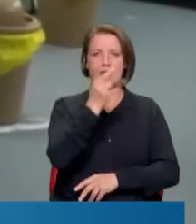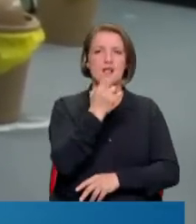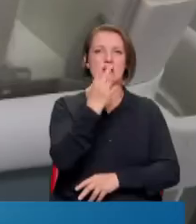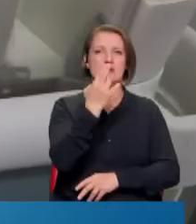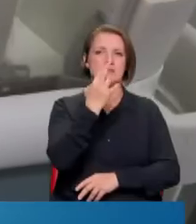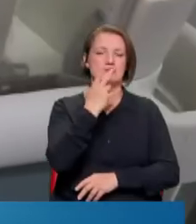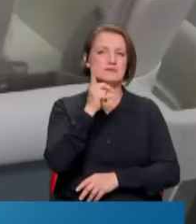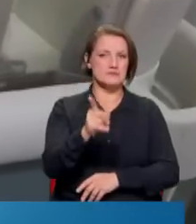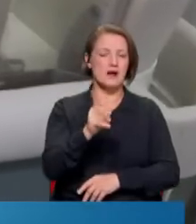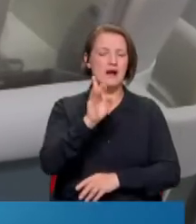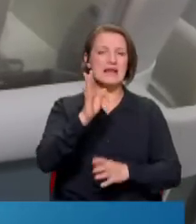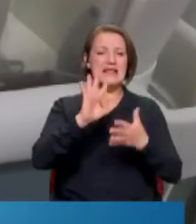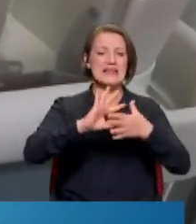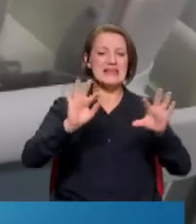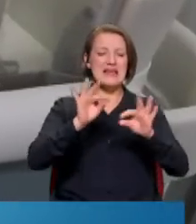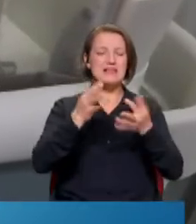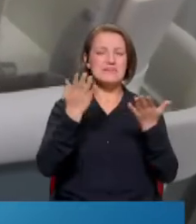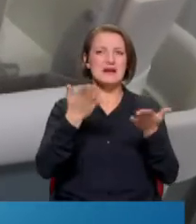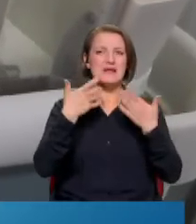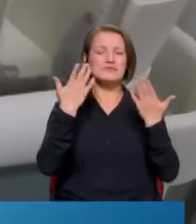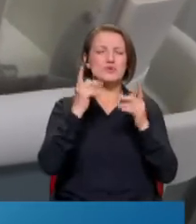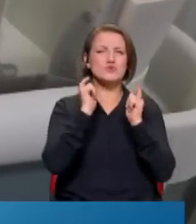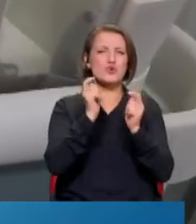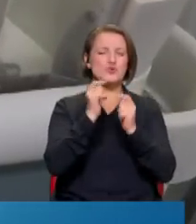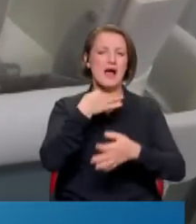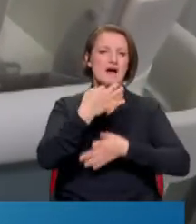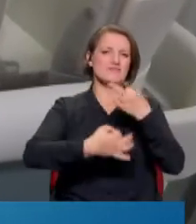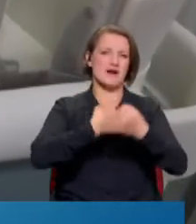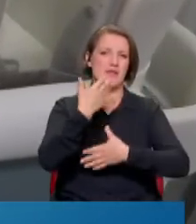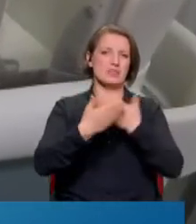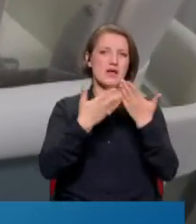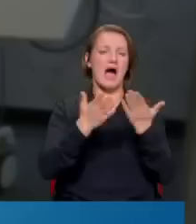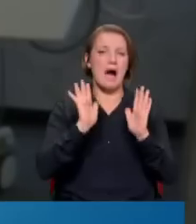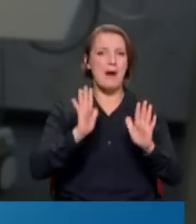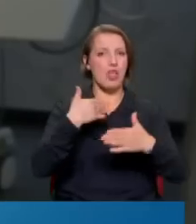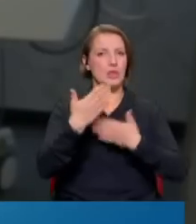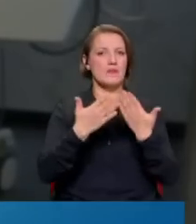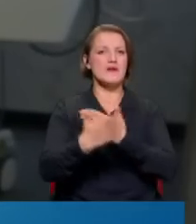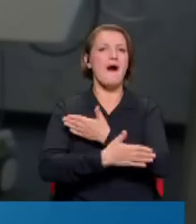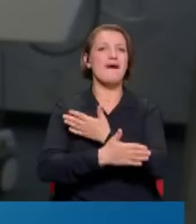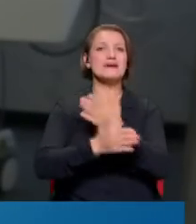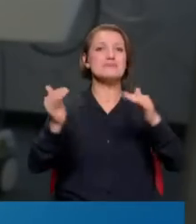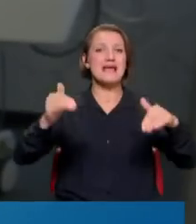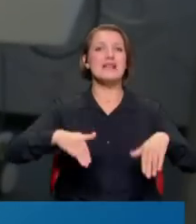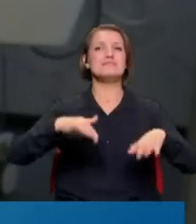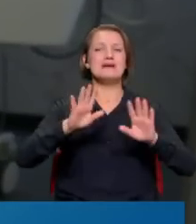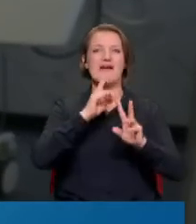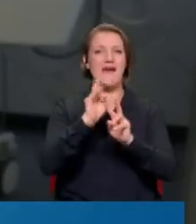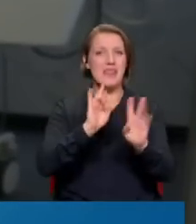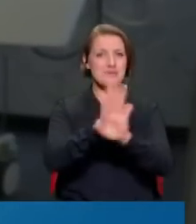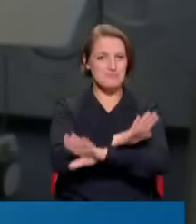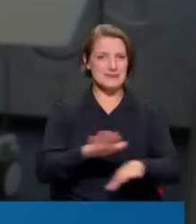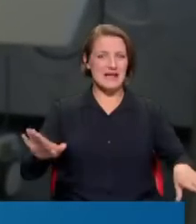dünyaya Aslında kelimelere bile dökülmeyecek kadar zordu ifadeleri ama anlattı yardım gelmezse enerji